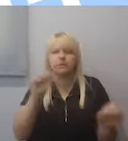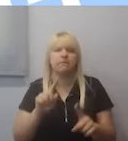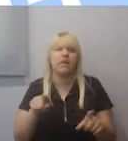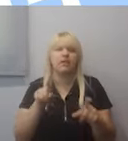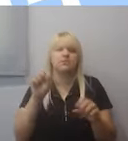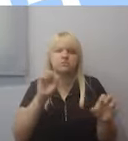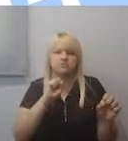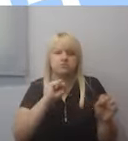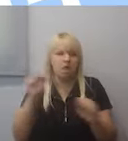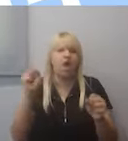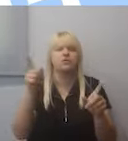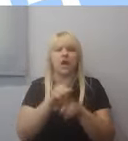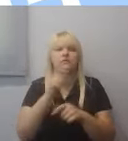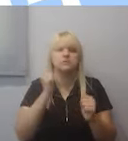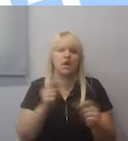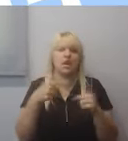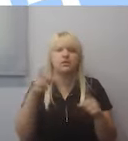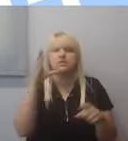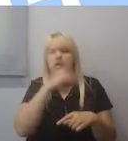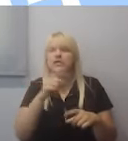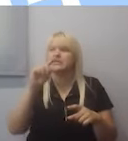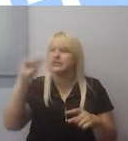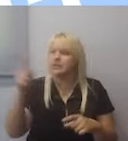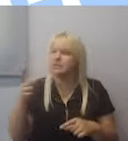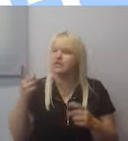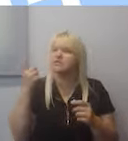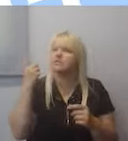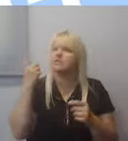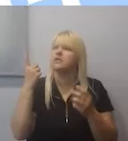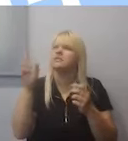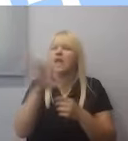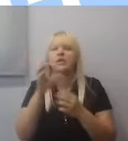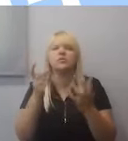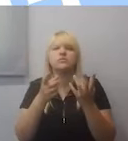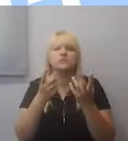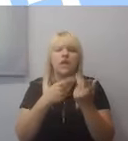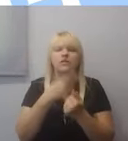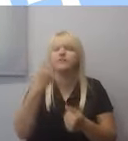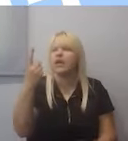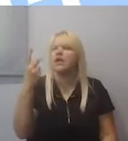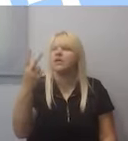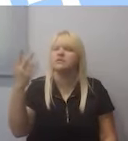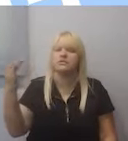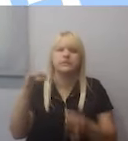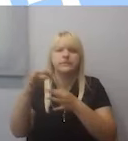ieraugat zibeni sākat skaitīt cik sekundes pagāja tas skaņas ātrums kad dzirdat dārudienu tas ir līdzīgi kā artilērija nekāda